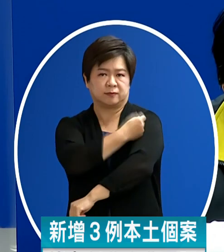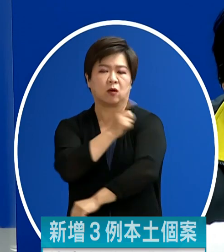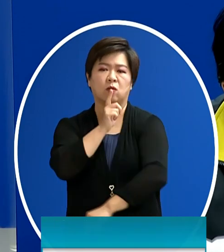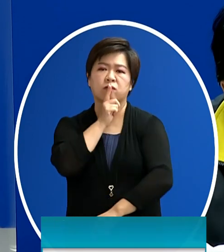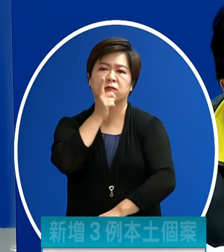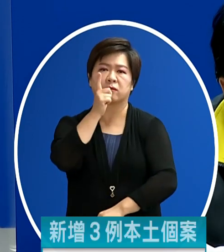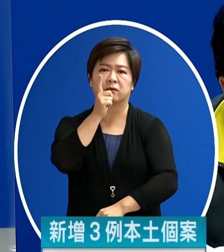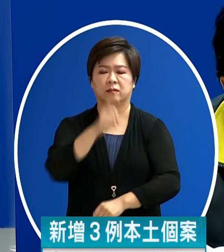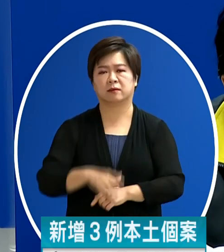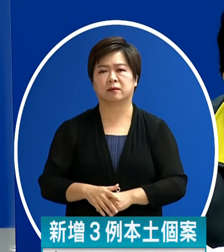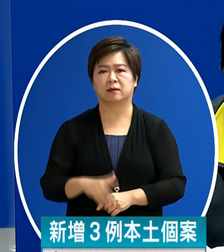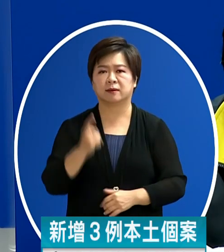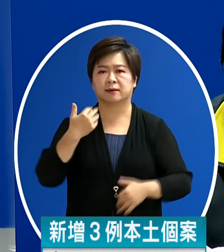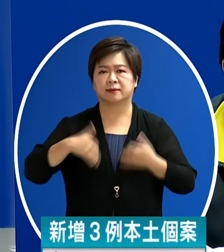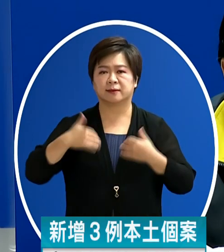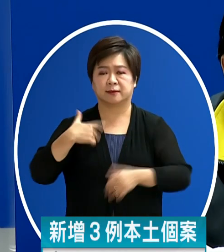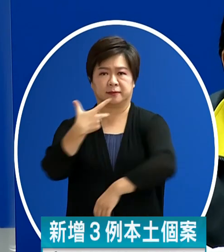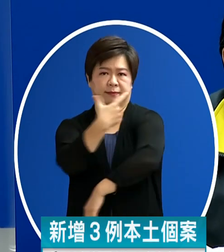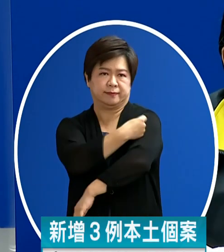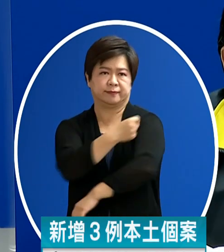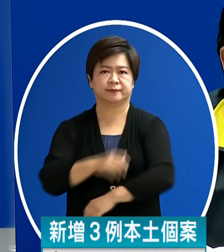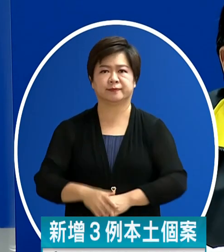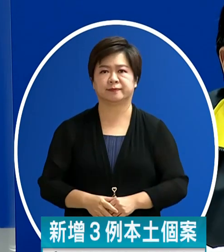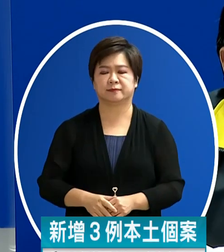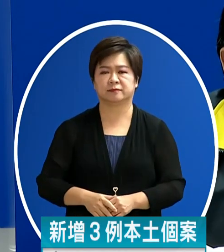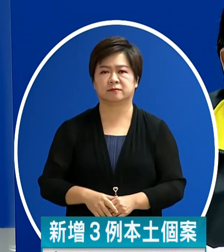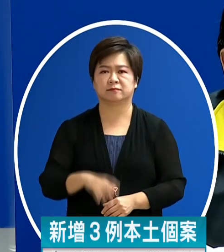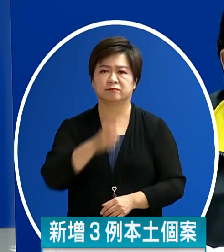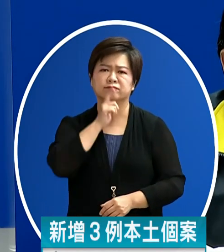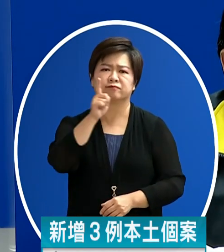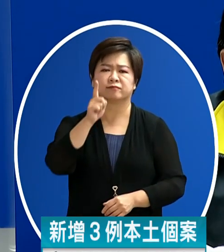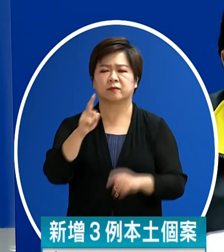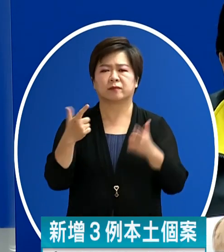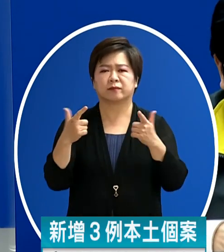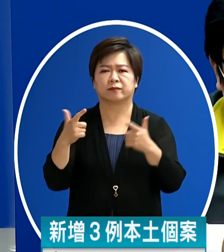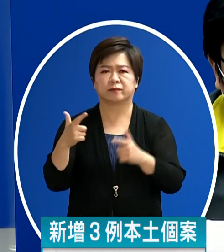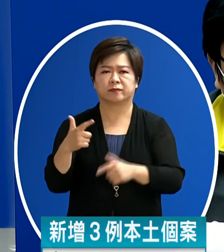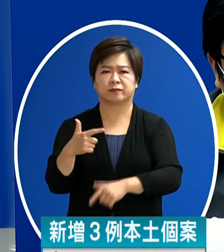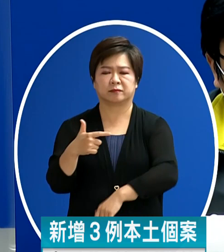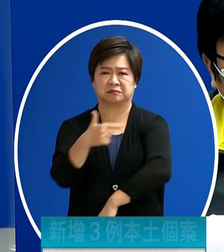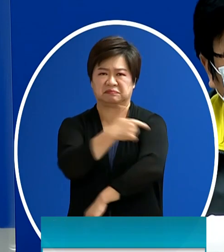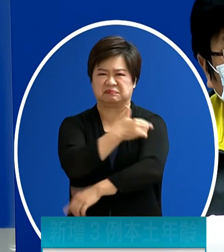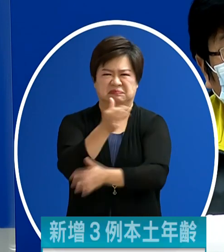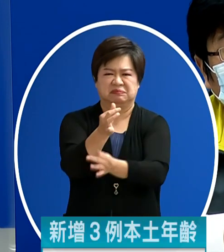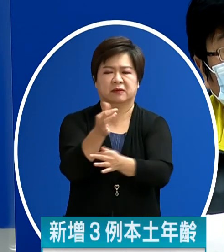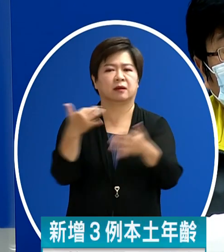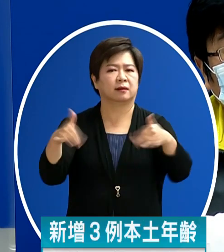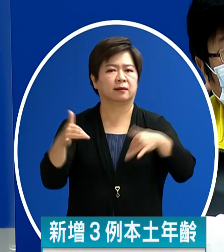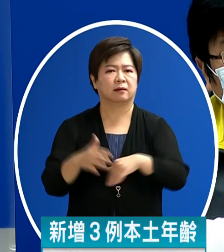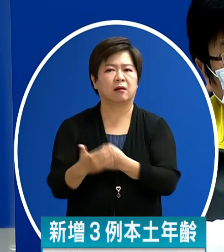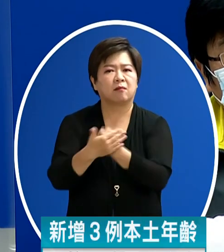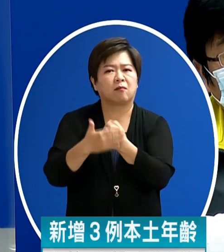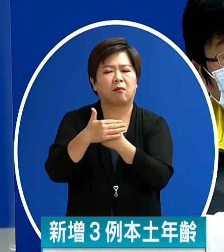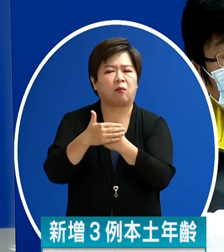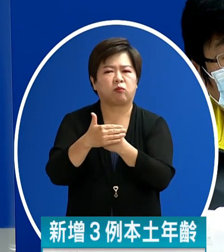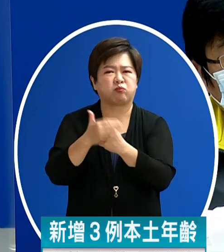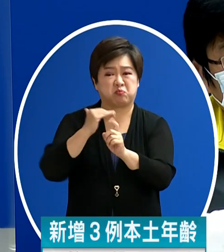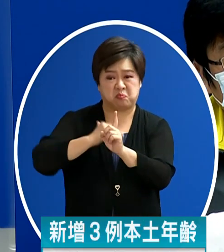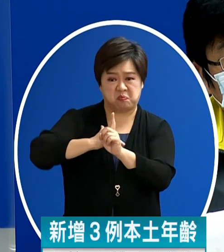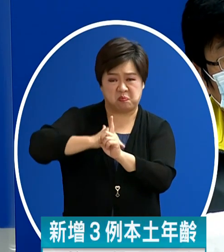过一剂的科兴疫苗，那所以他只有一剂嘛，所以不会是符合突破性感染。这个保护力还没